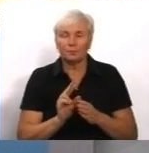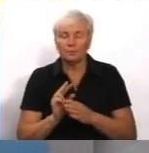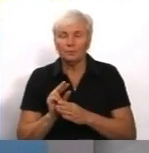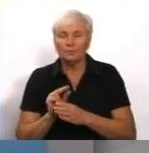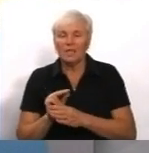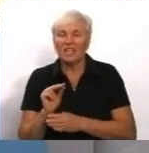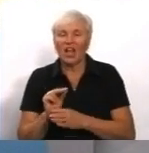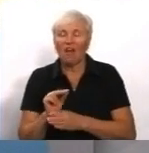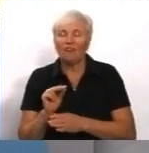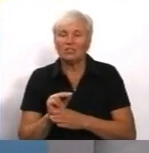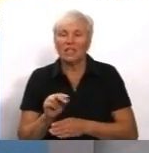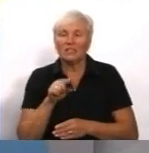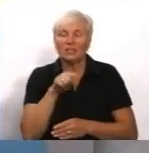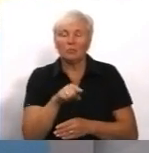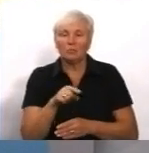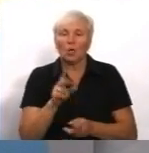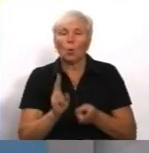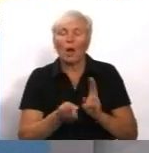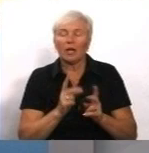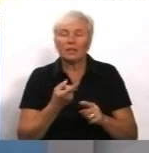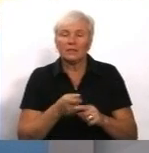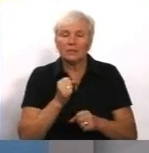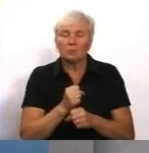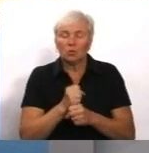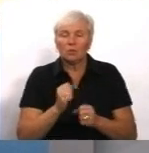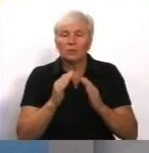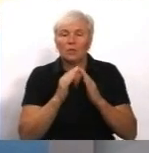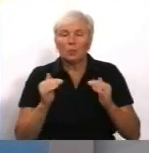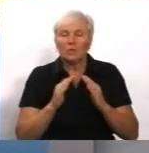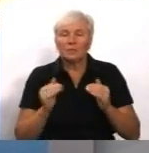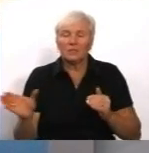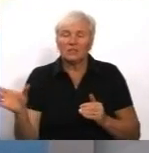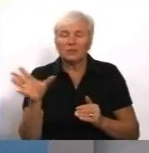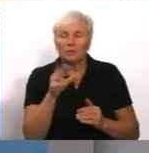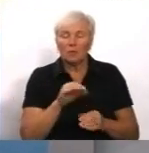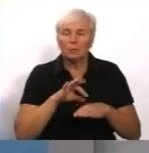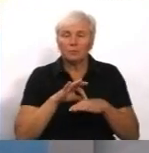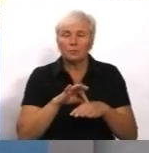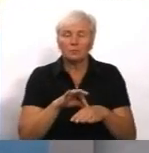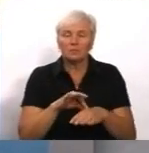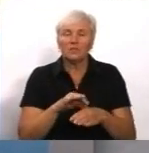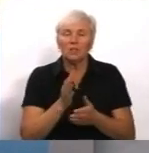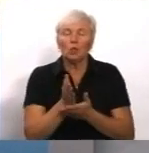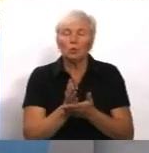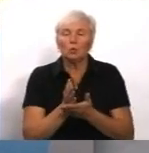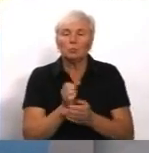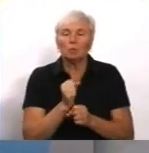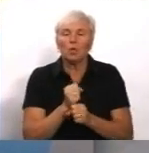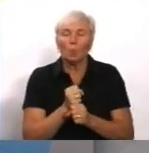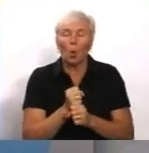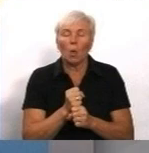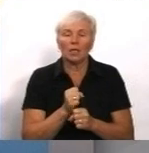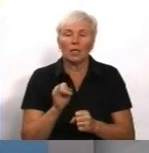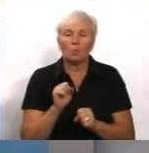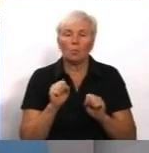навчання із тими, з кухарями, які працюють в таборах. Це з усіма проведена нашою службою робота, і, можливо, через те і